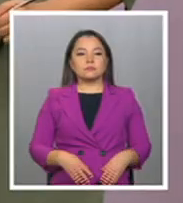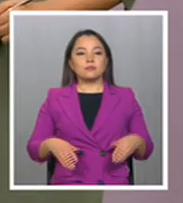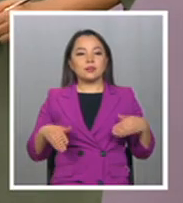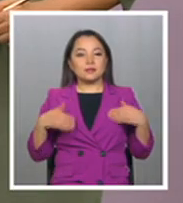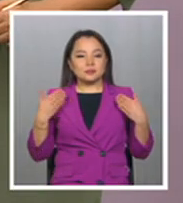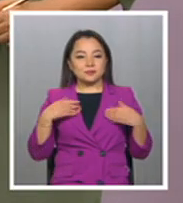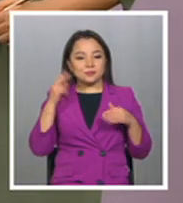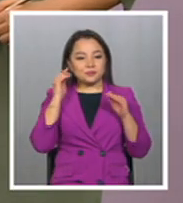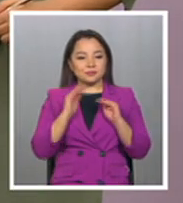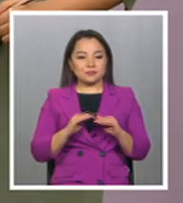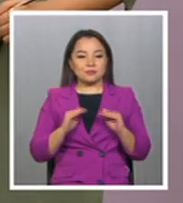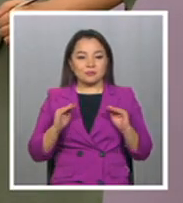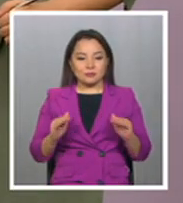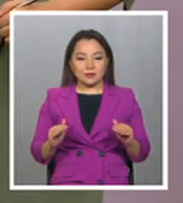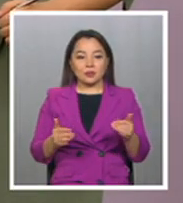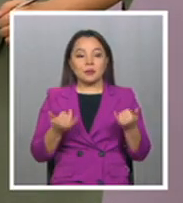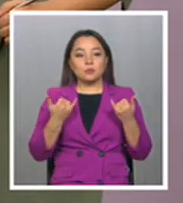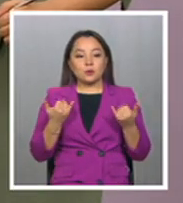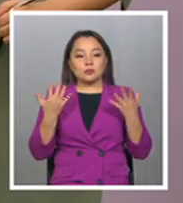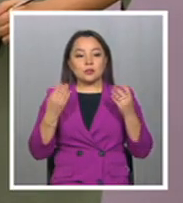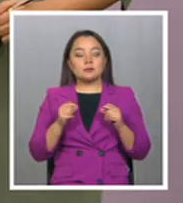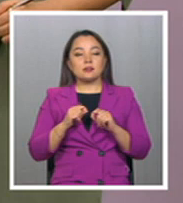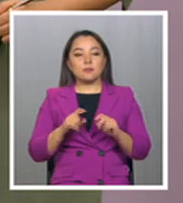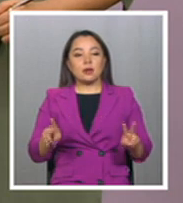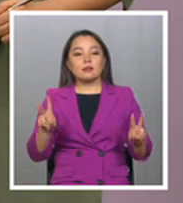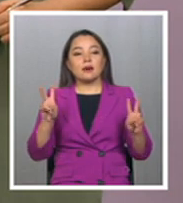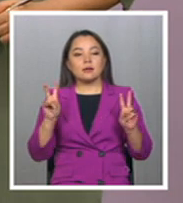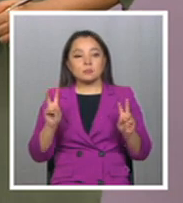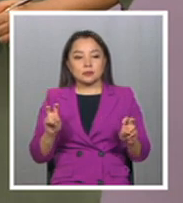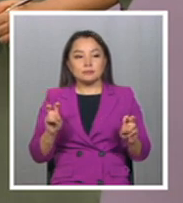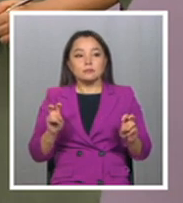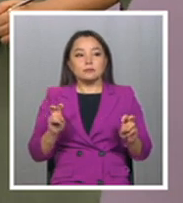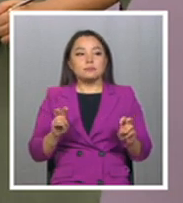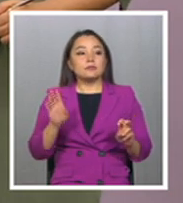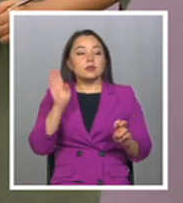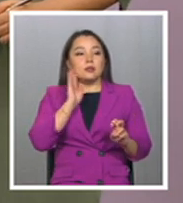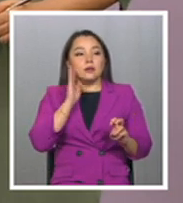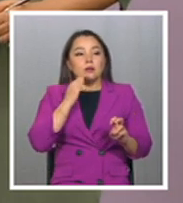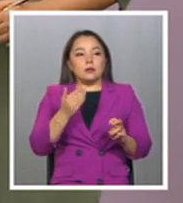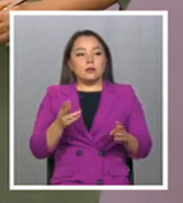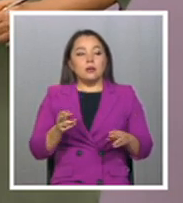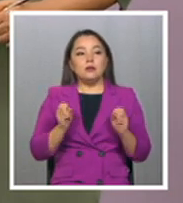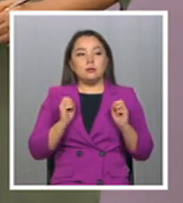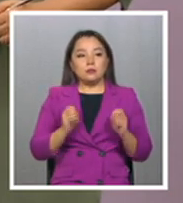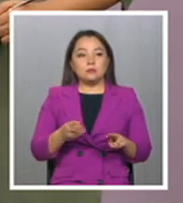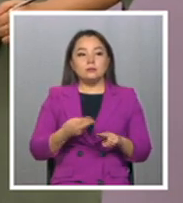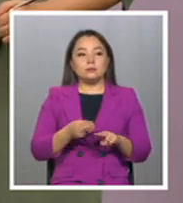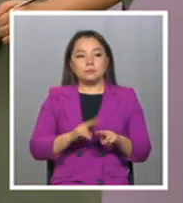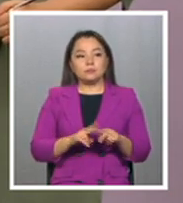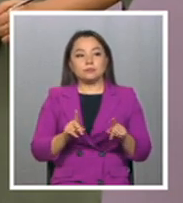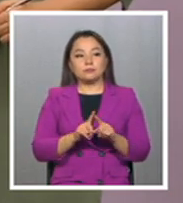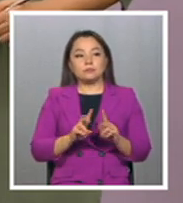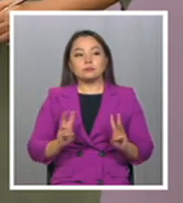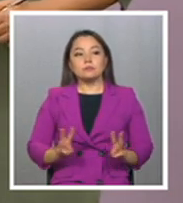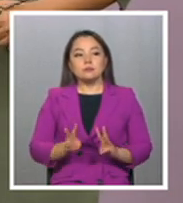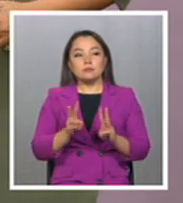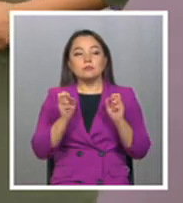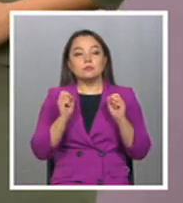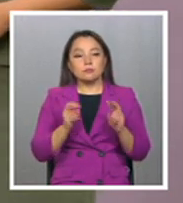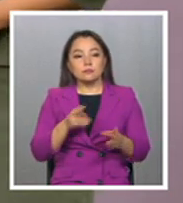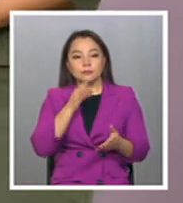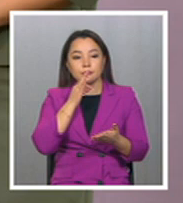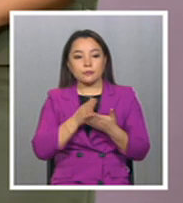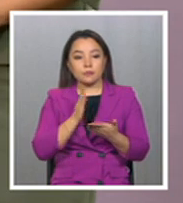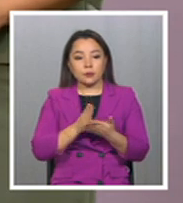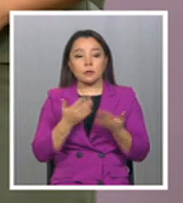Сәлеметсіңдер ме оқушылар? Бүгінгі сабағымыздың тақырыбы судың қаупі және өрттің қаупі.